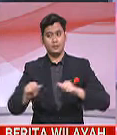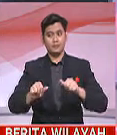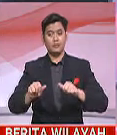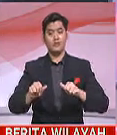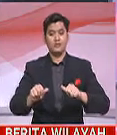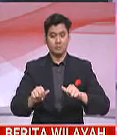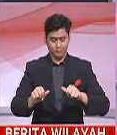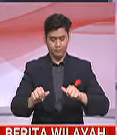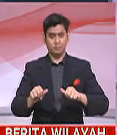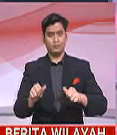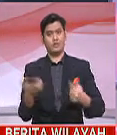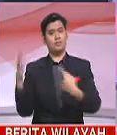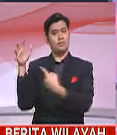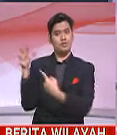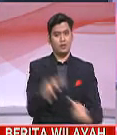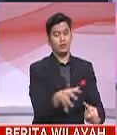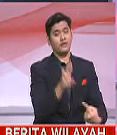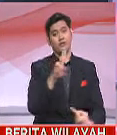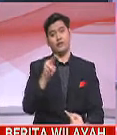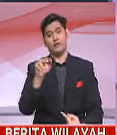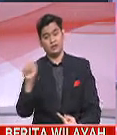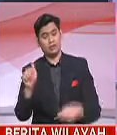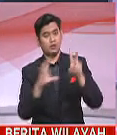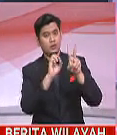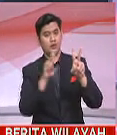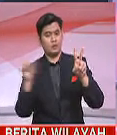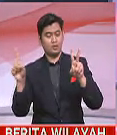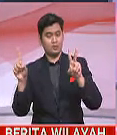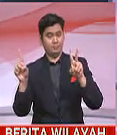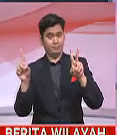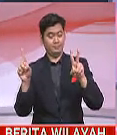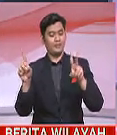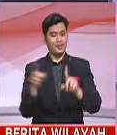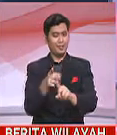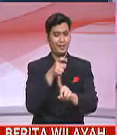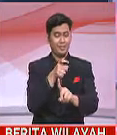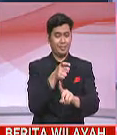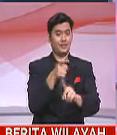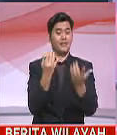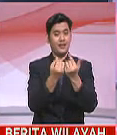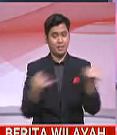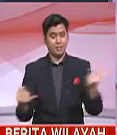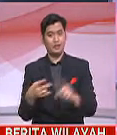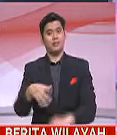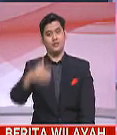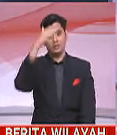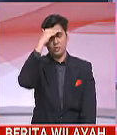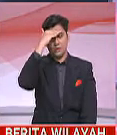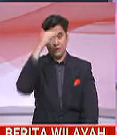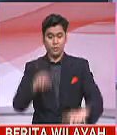Kejohanan Indoor Track and Field Vienna 2021. Olahragawan kelahiran Johor itu merekodkan lompatan